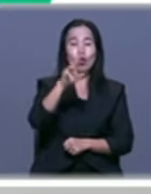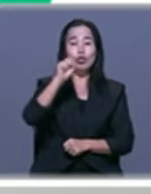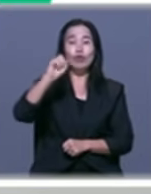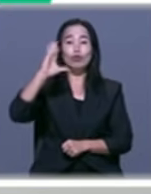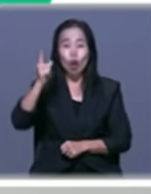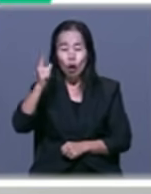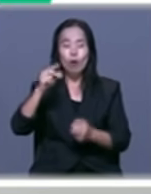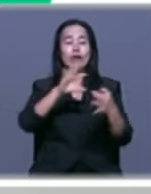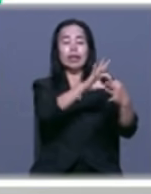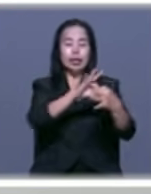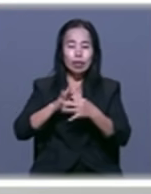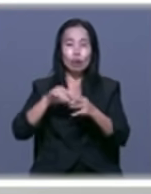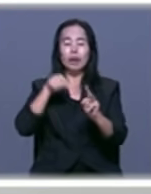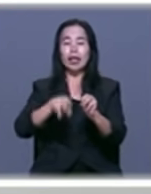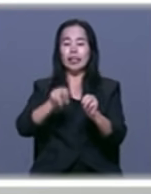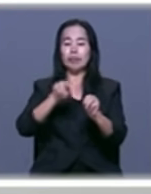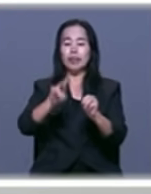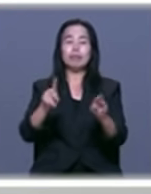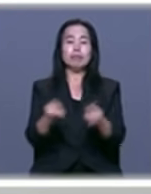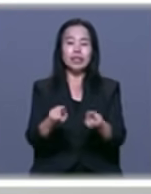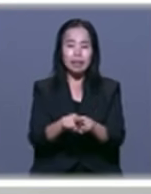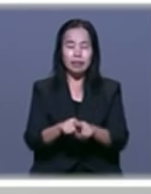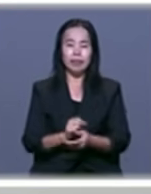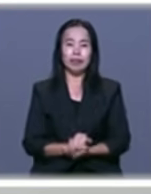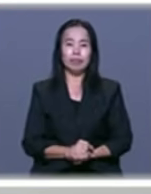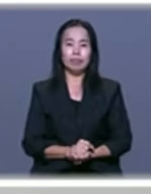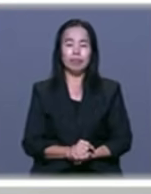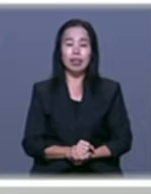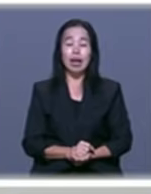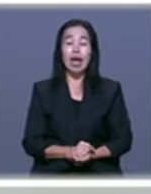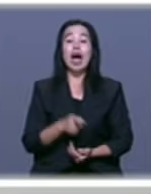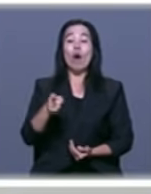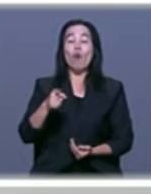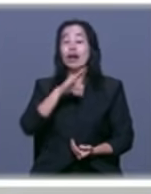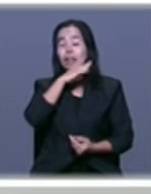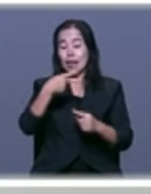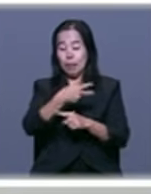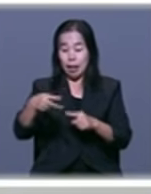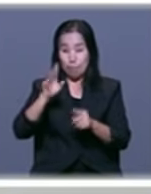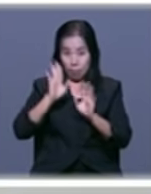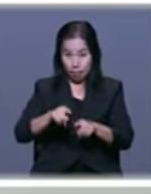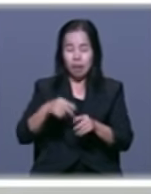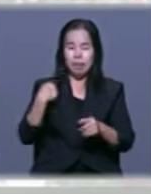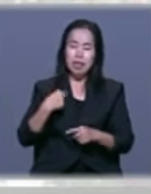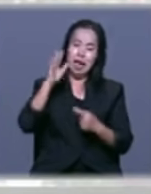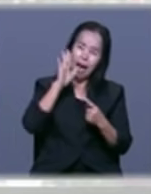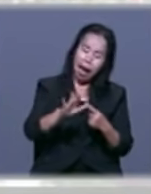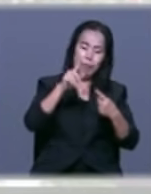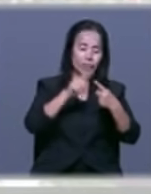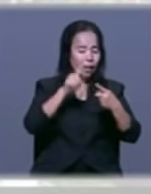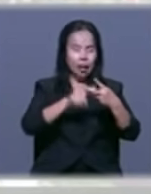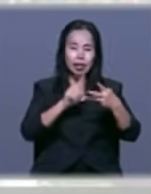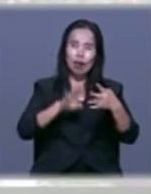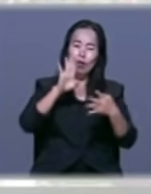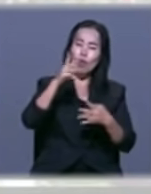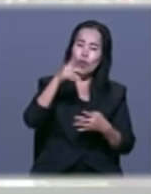37ด้วยเขาก็ตีความกันอย่างนี ้ ทีนี้เขาตีความกันอย่างนี้เนี่ยมันมีข้างข้อห้ามวิจารณ์คสช.ข้อห้าม